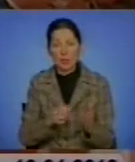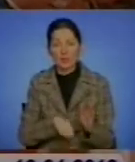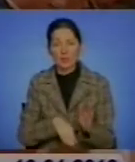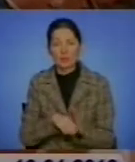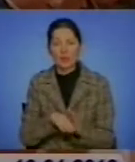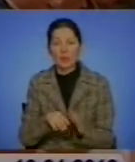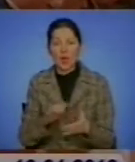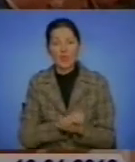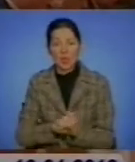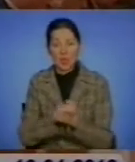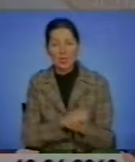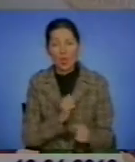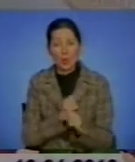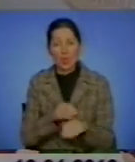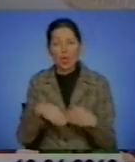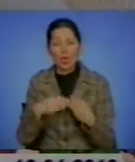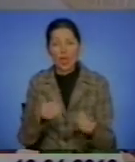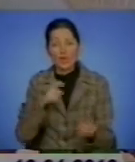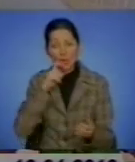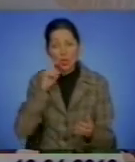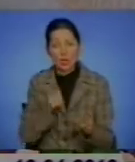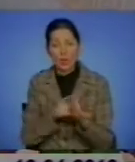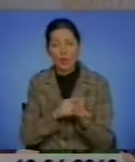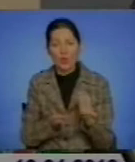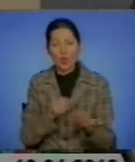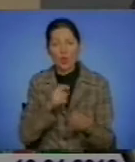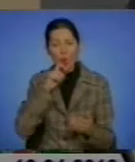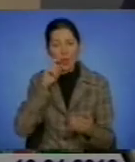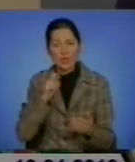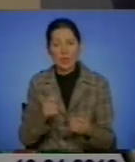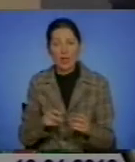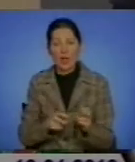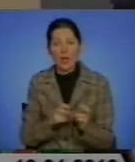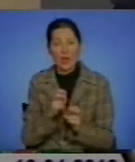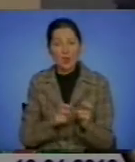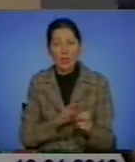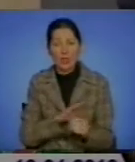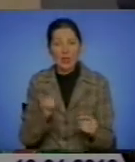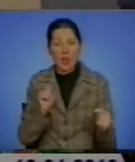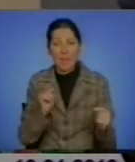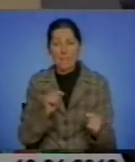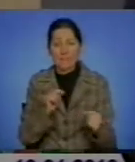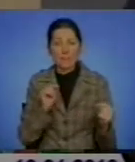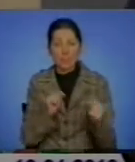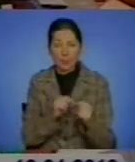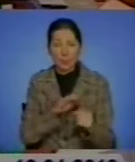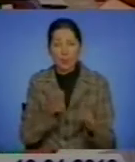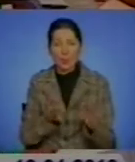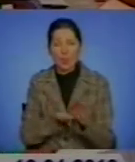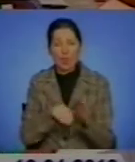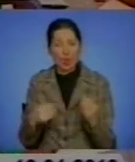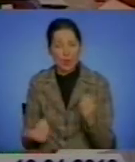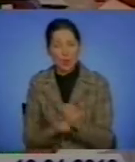Федерації роботодавців України підрахували, якщо українські виробники не підлаштуються під нові стандарти Митного Союзу, експорт